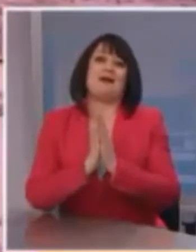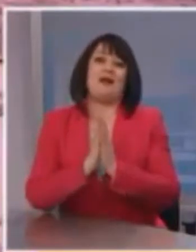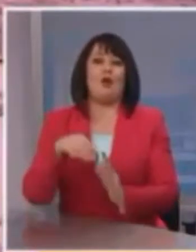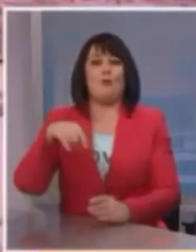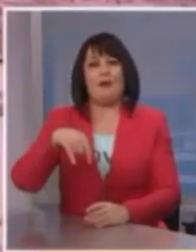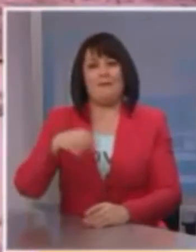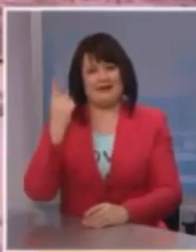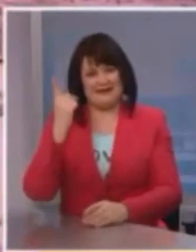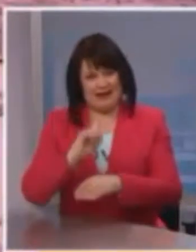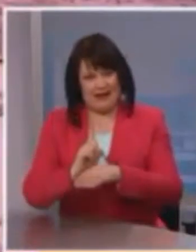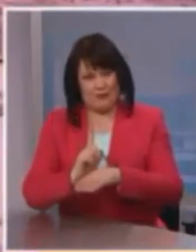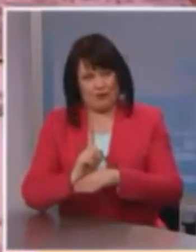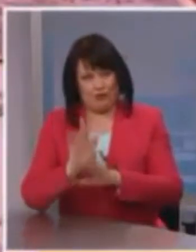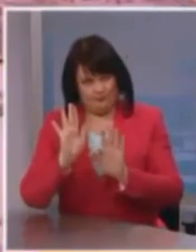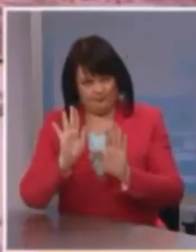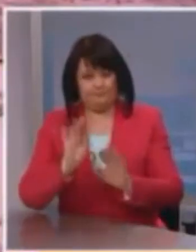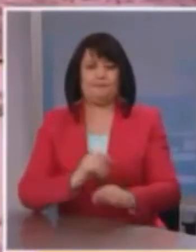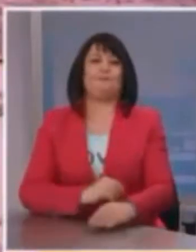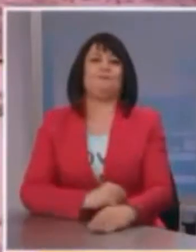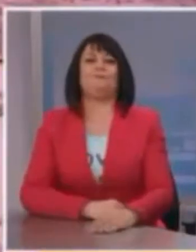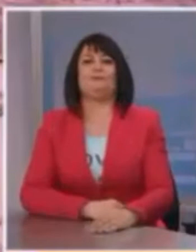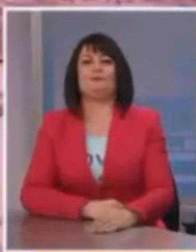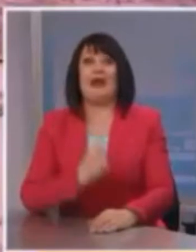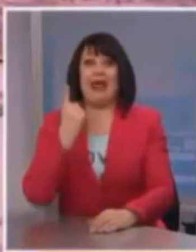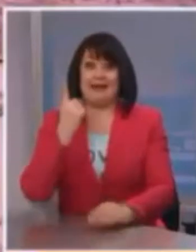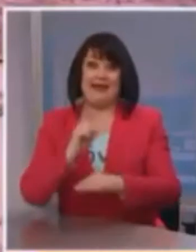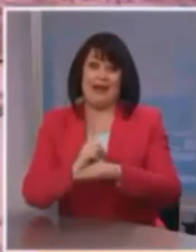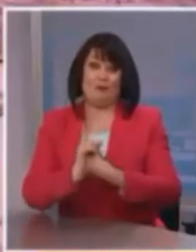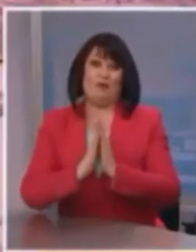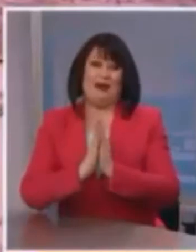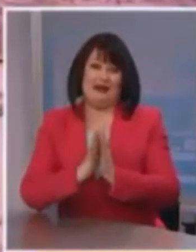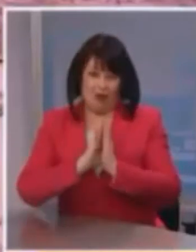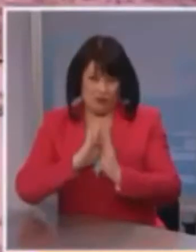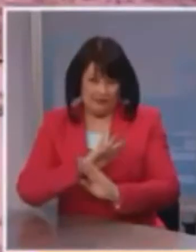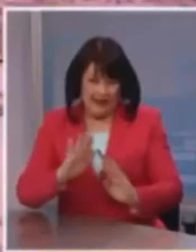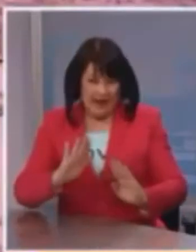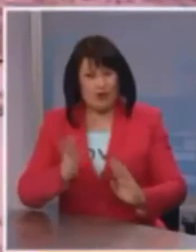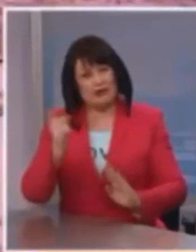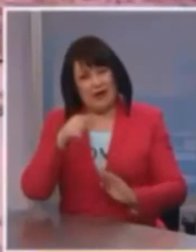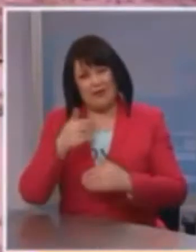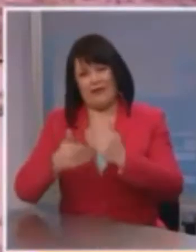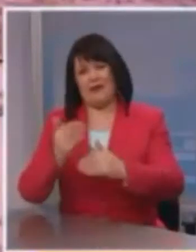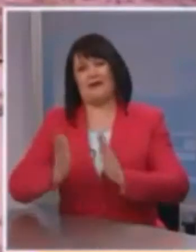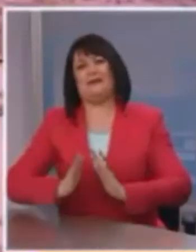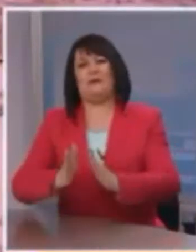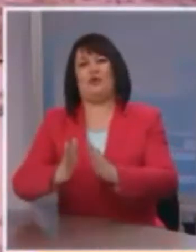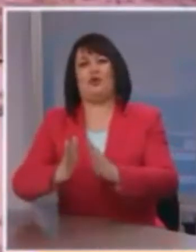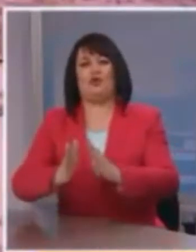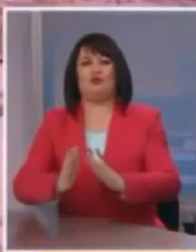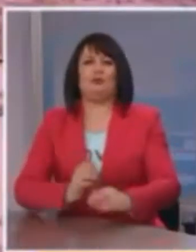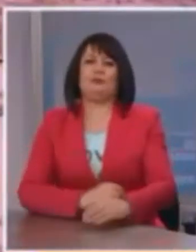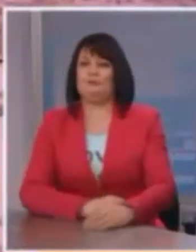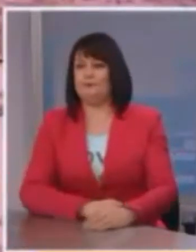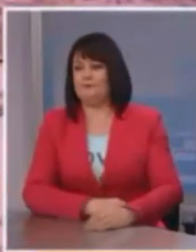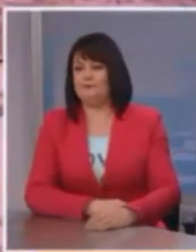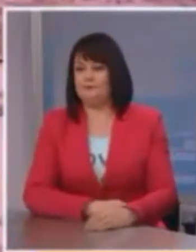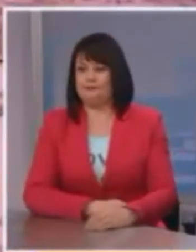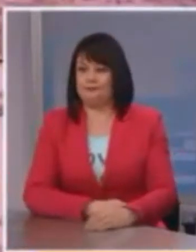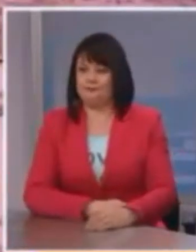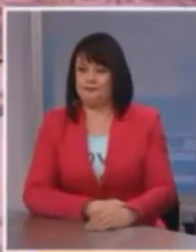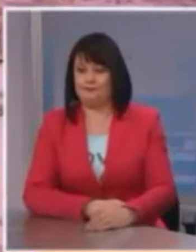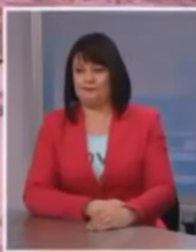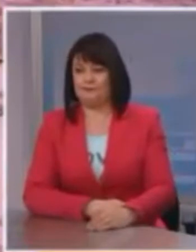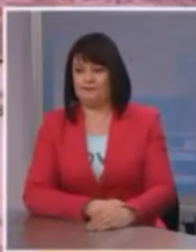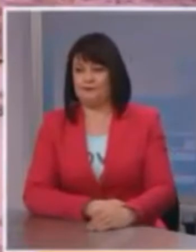θερμή παράκληση. Ένα λεπτό. Ας σταματήσουμε. Ένα λεπτό για να συνεχίσουμε τη διαδικασία. Μες το προστινό σου, ρε, που με τροπολογία